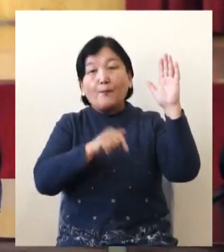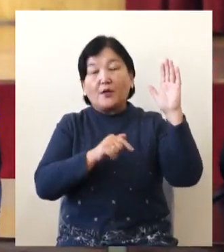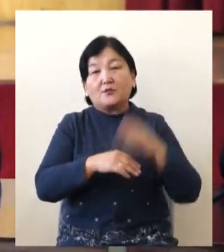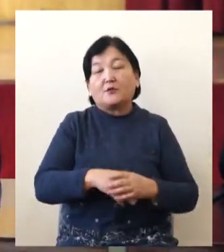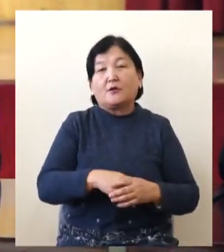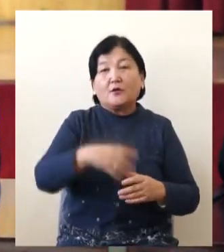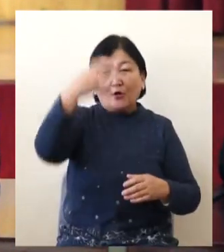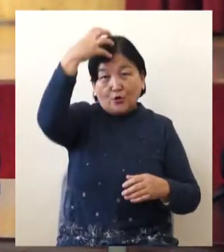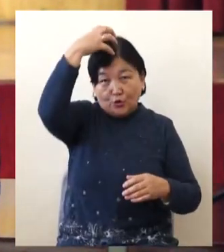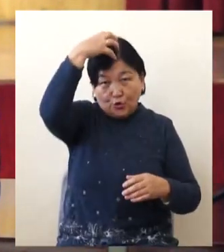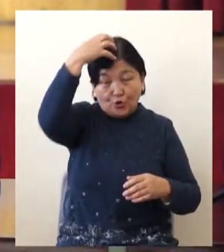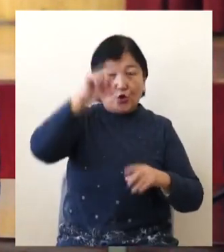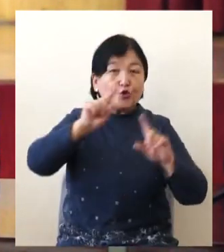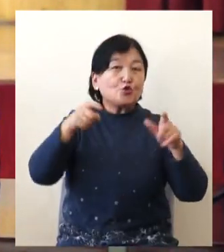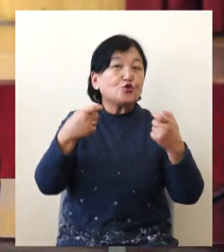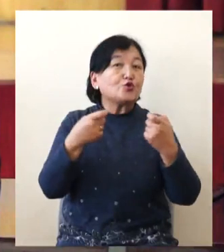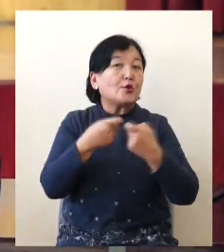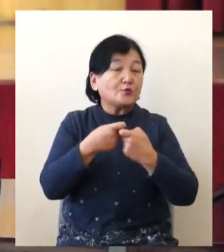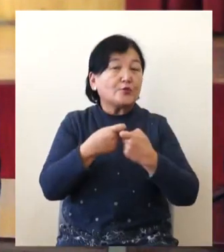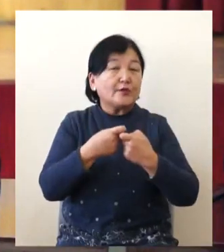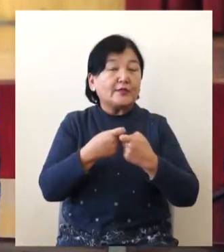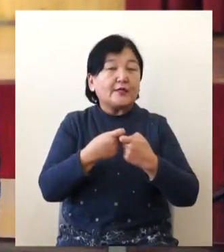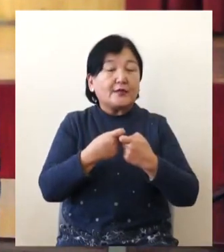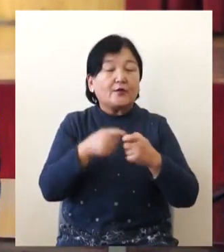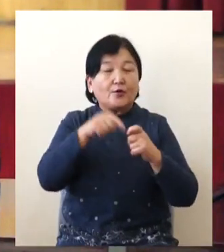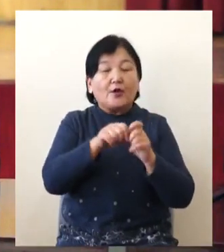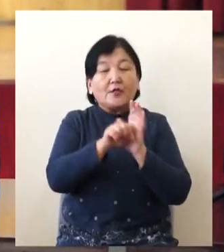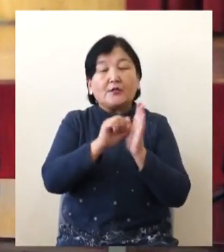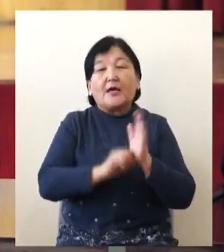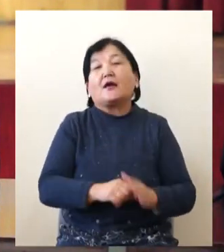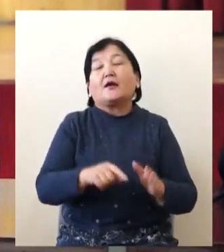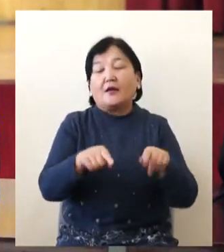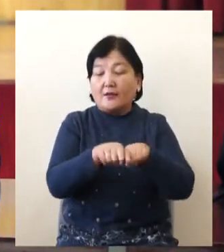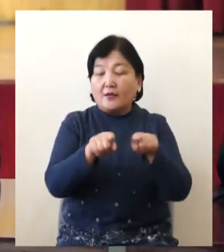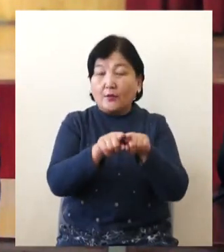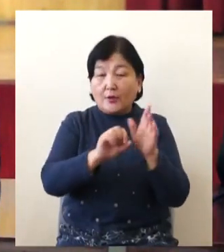төрийн зохицуулалтыг дотор нь задлаад үтсэн баг. Тэр дотор 5-ын А